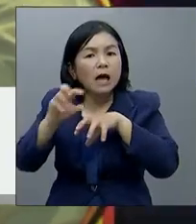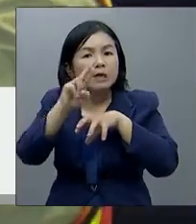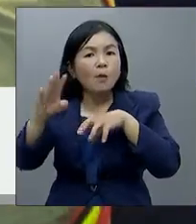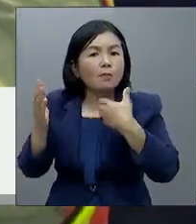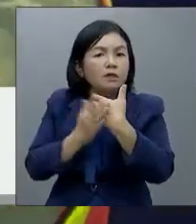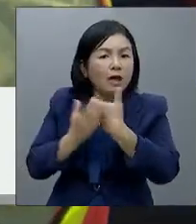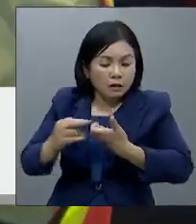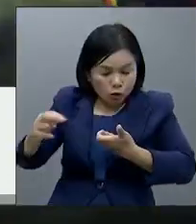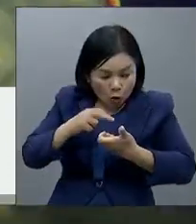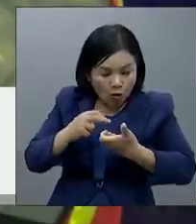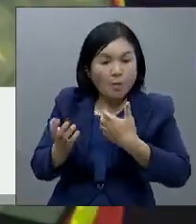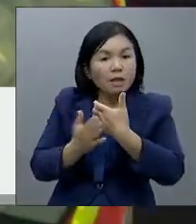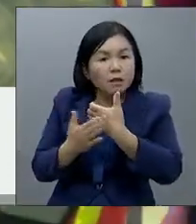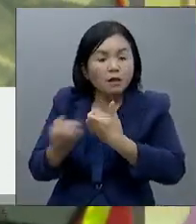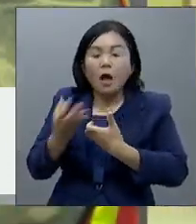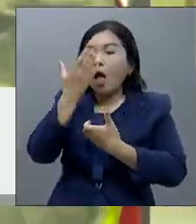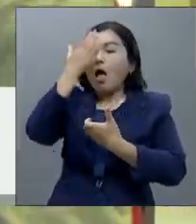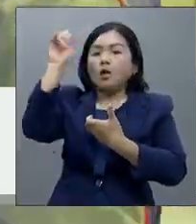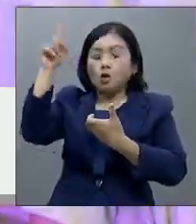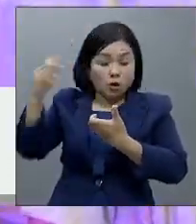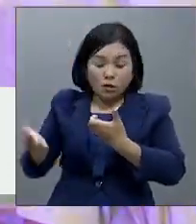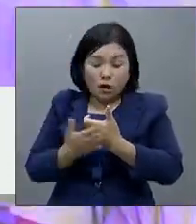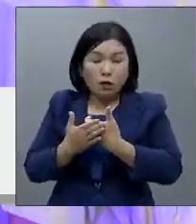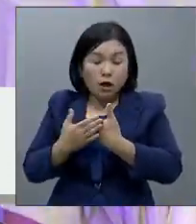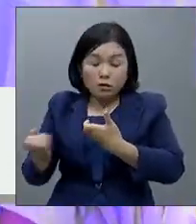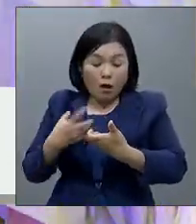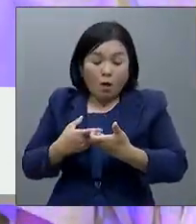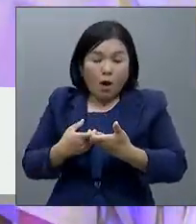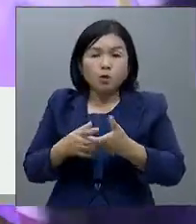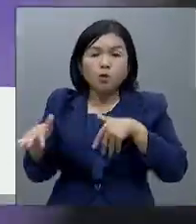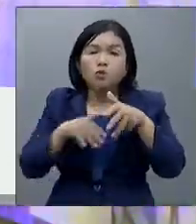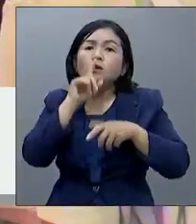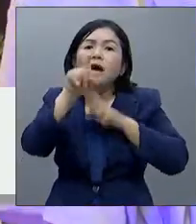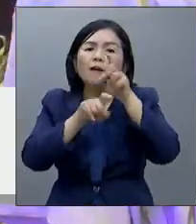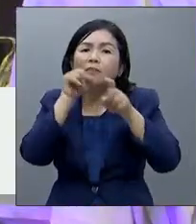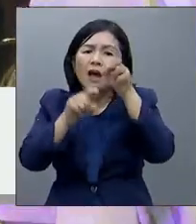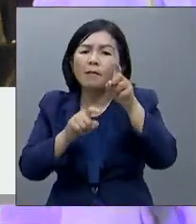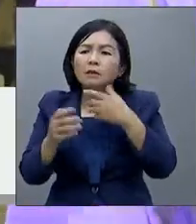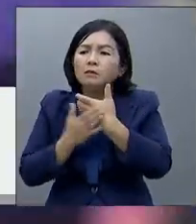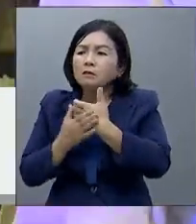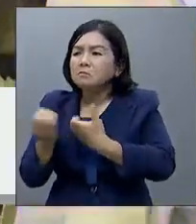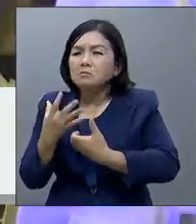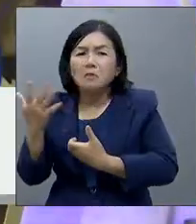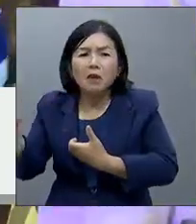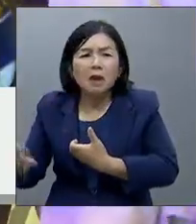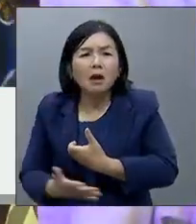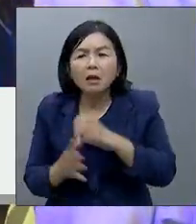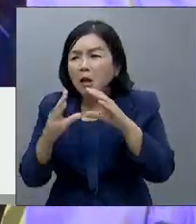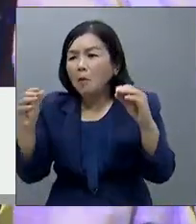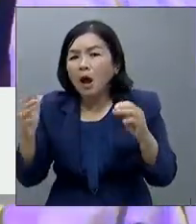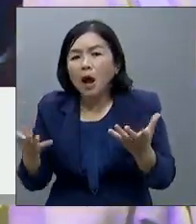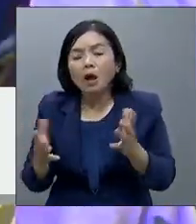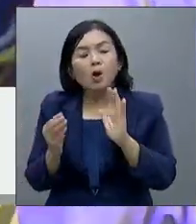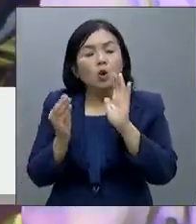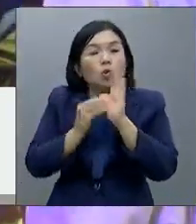งเตือนเหตุฉุกเฉินทางอาชญากรรมหลังจากที่มีเสียงทวงถามกันเยอะมากในโลกออนไลน์แต่ทางกทม.อาจจะไม่